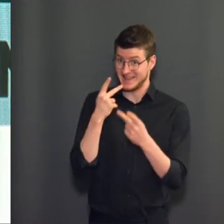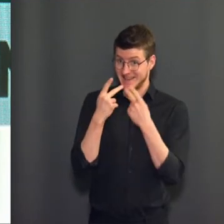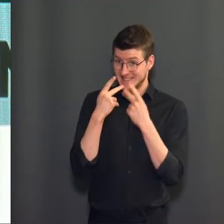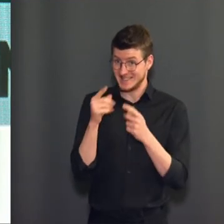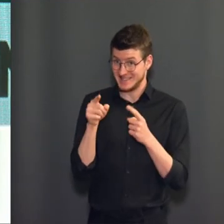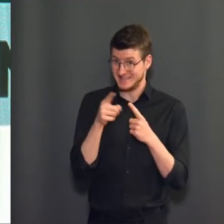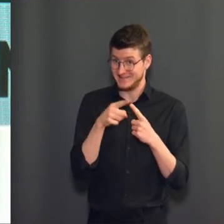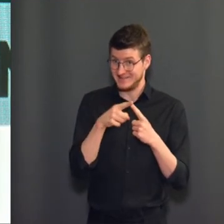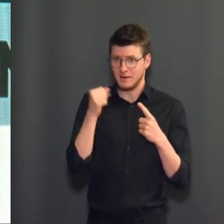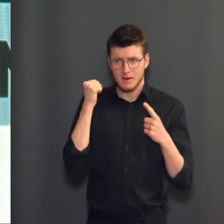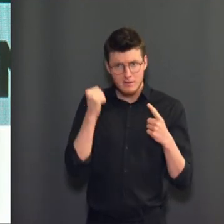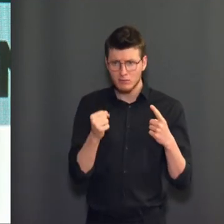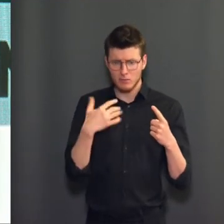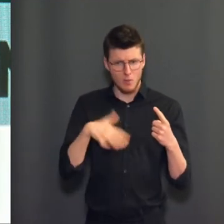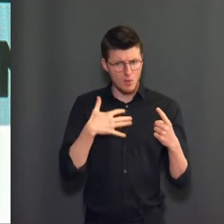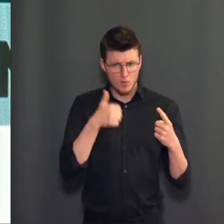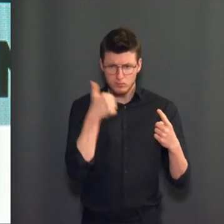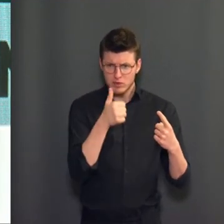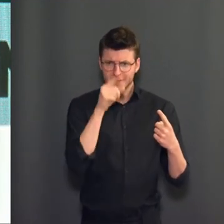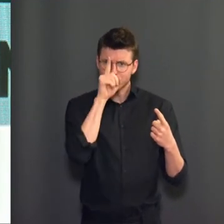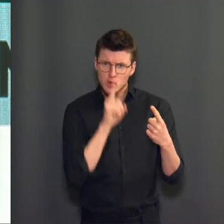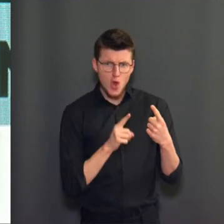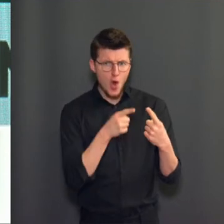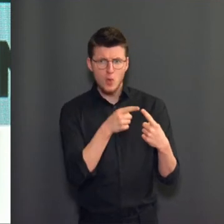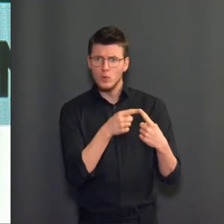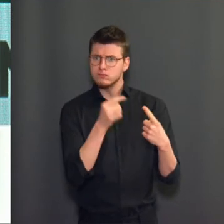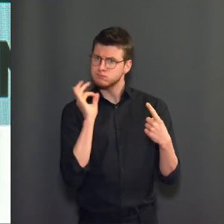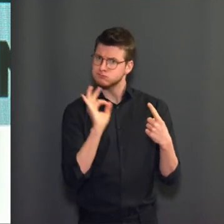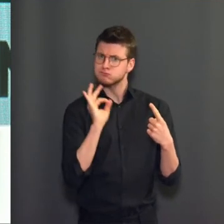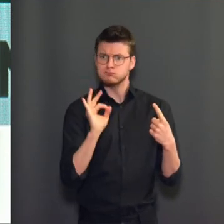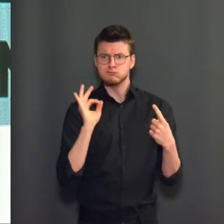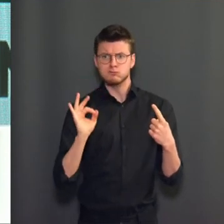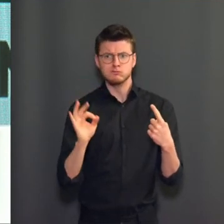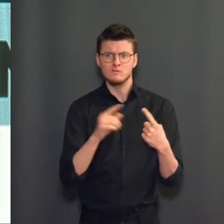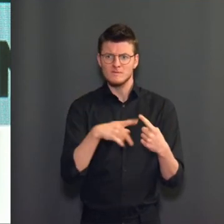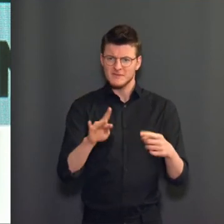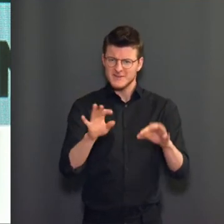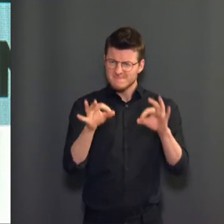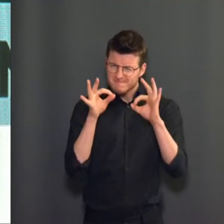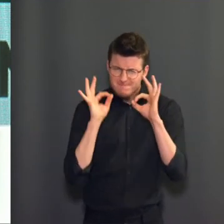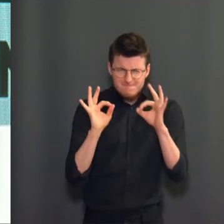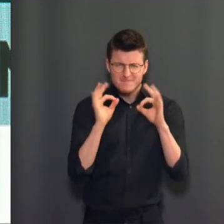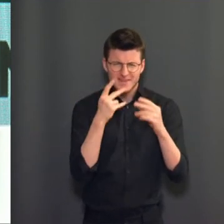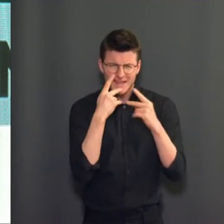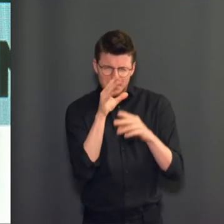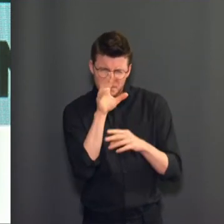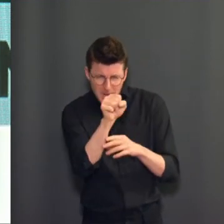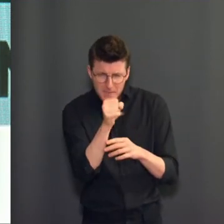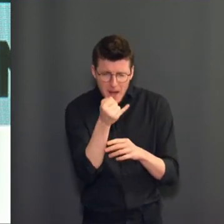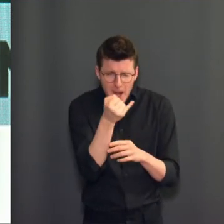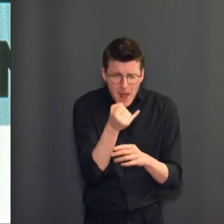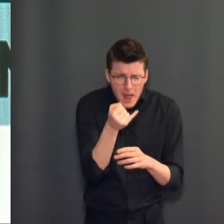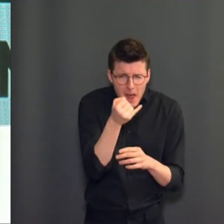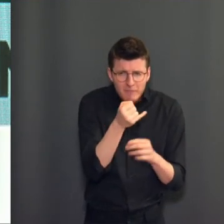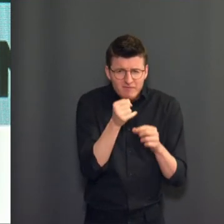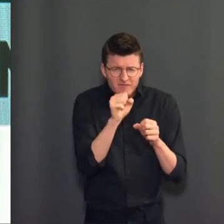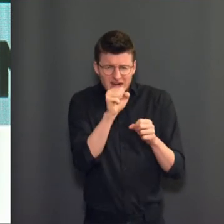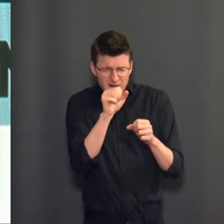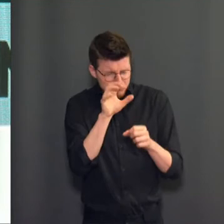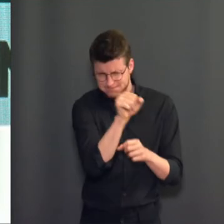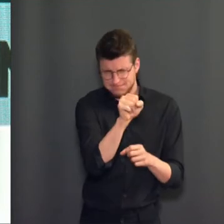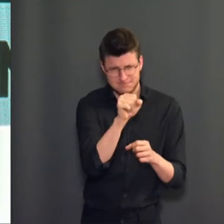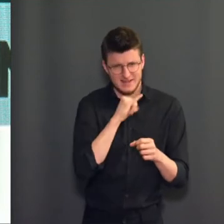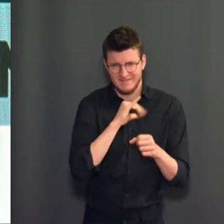bieden en de meest effectieve tests blijven die momenteel op de markt verkrijgbaar zijn, richten we ons op mensen